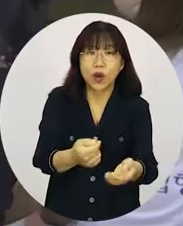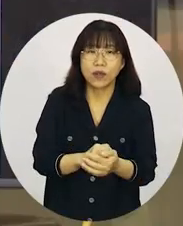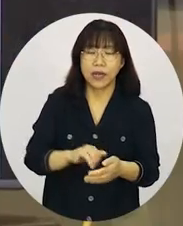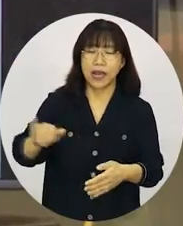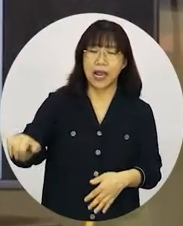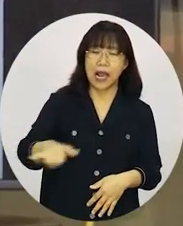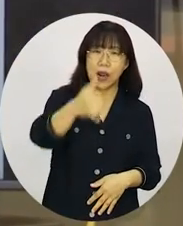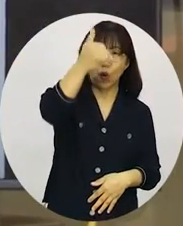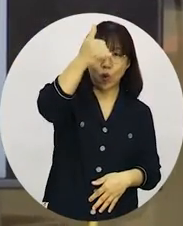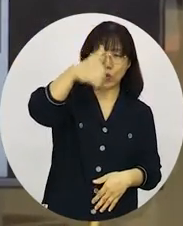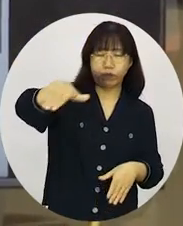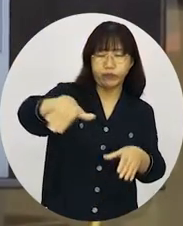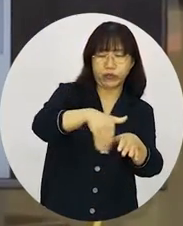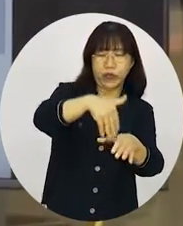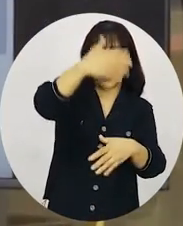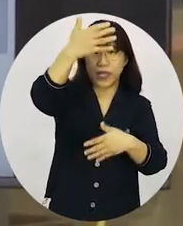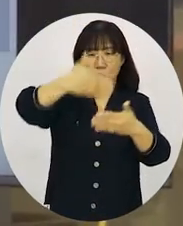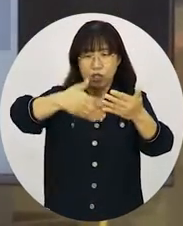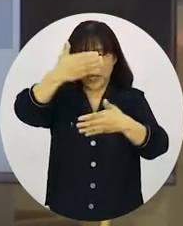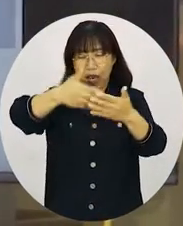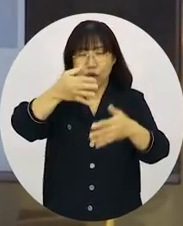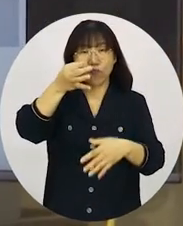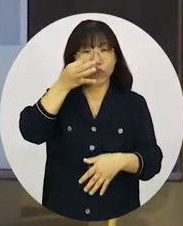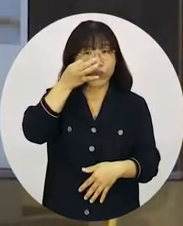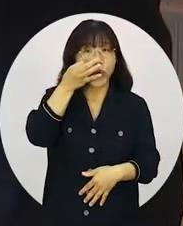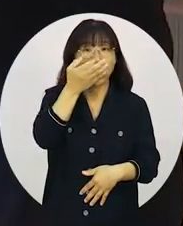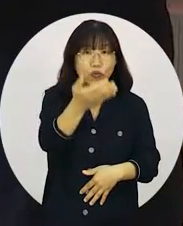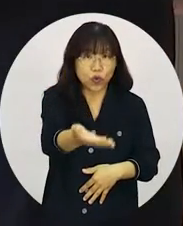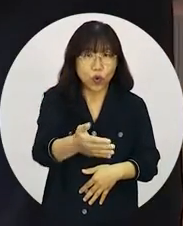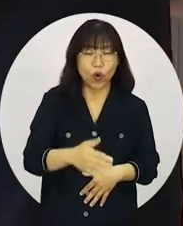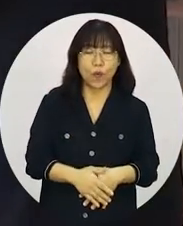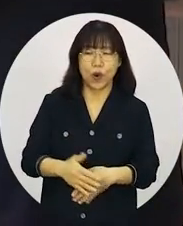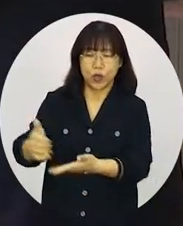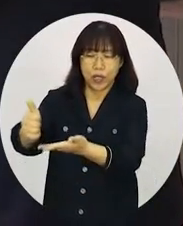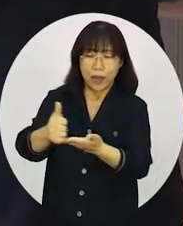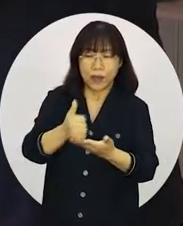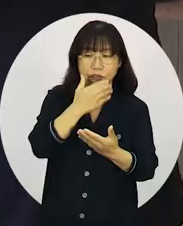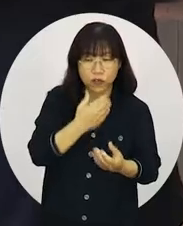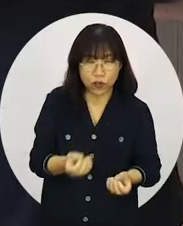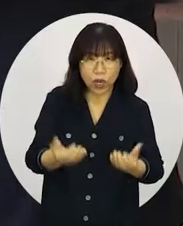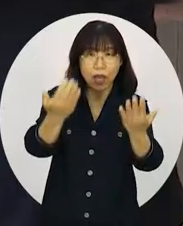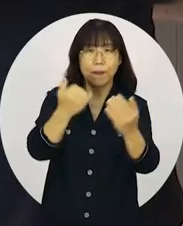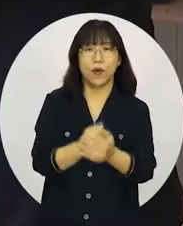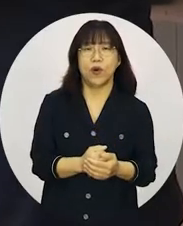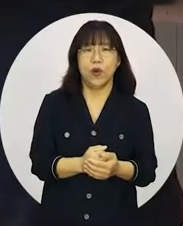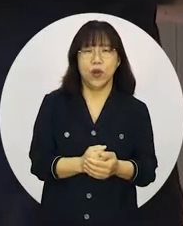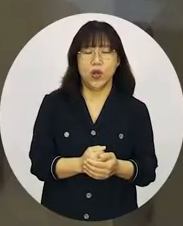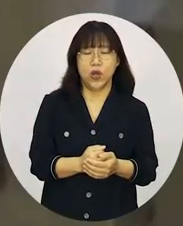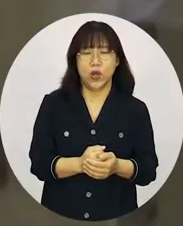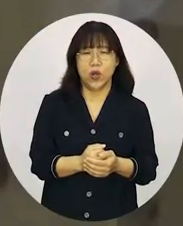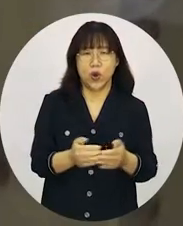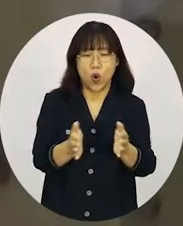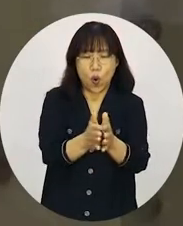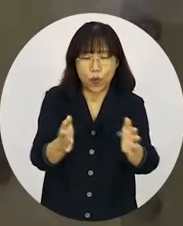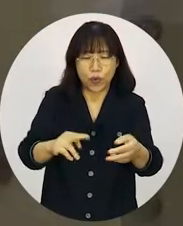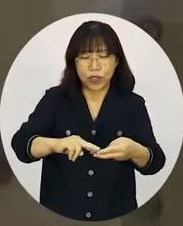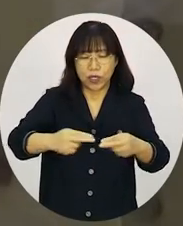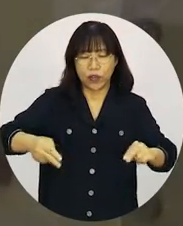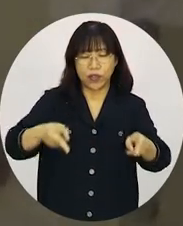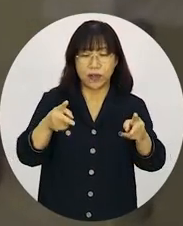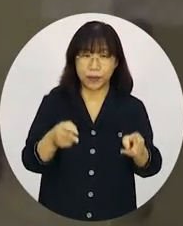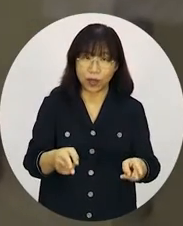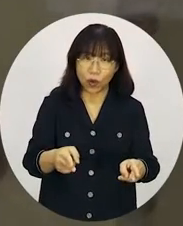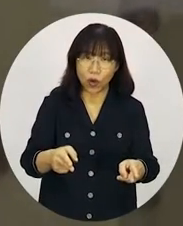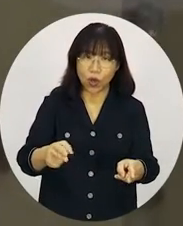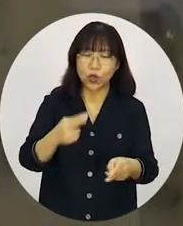본격적인 행사에서는 항공 문화영상 관람이 진행됐으며 내빈 축사 이어 체험전 오픈 테이프 커팅과